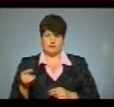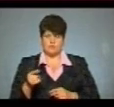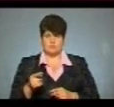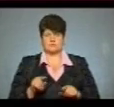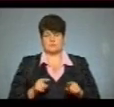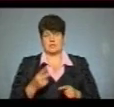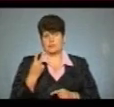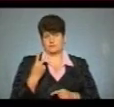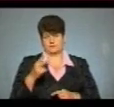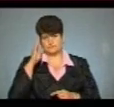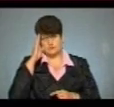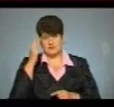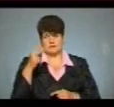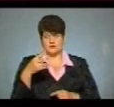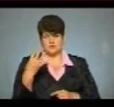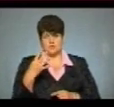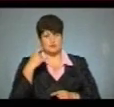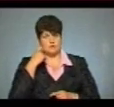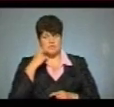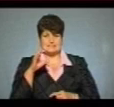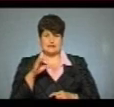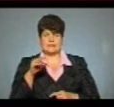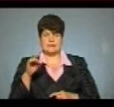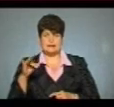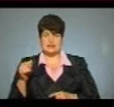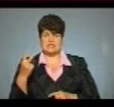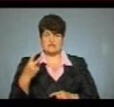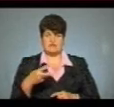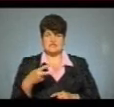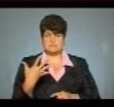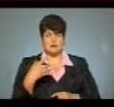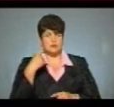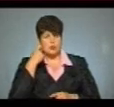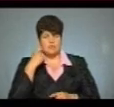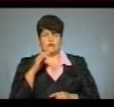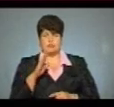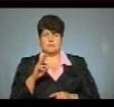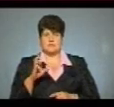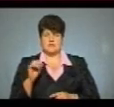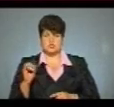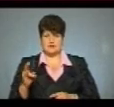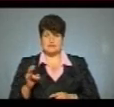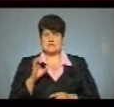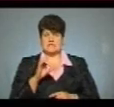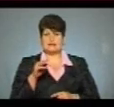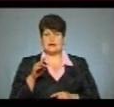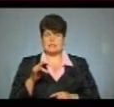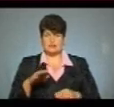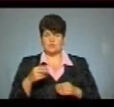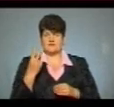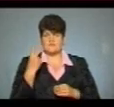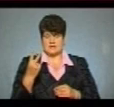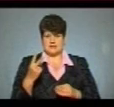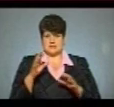підозрюваних у скоєнні злочину – 24-річного Сергія Терендеха і 25-річного Володимира Біляшевича. Сергія Терендеха інкримінують